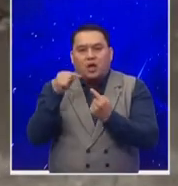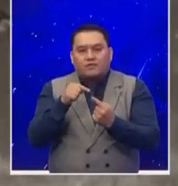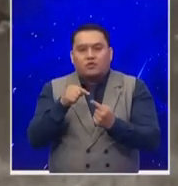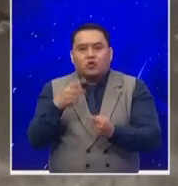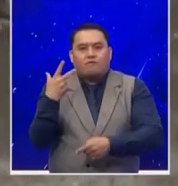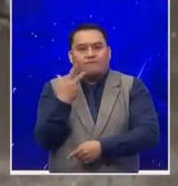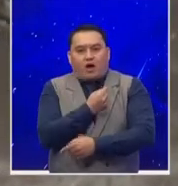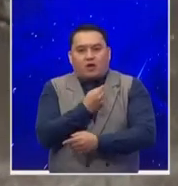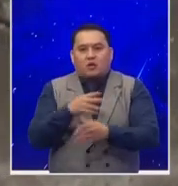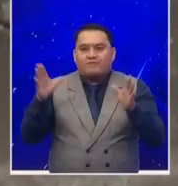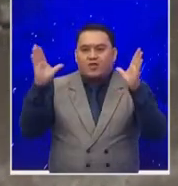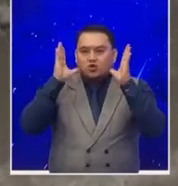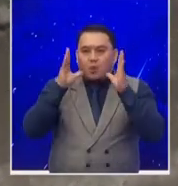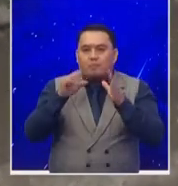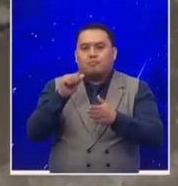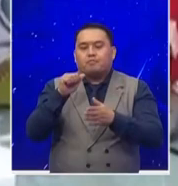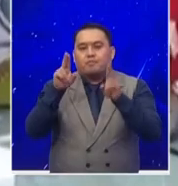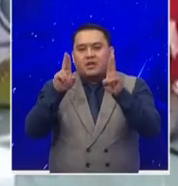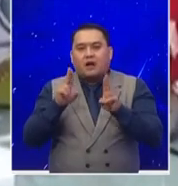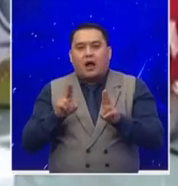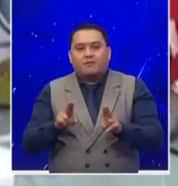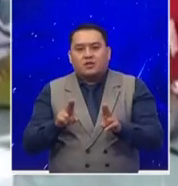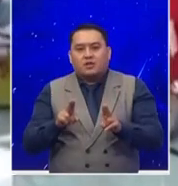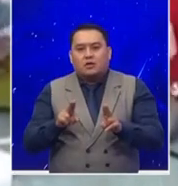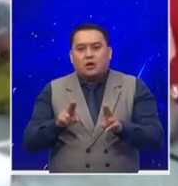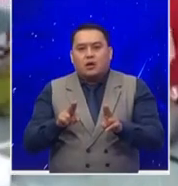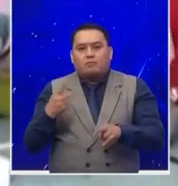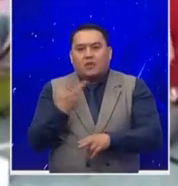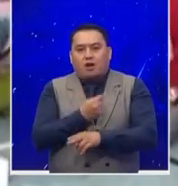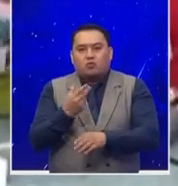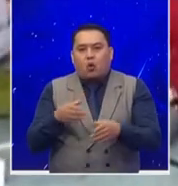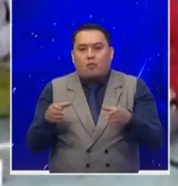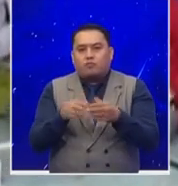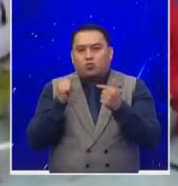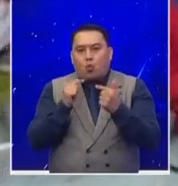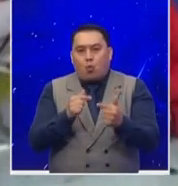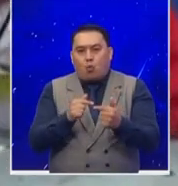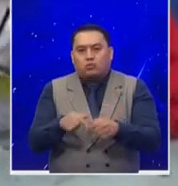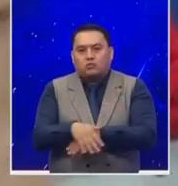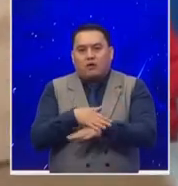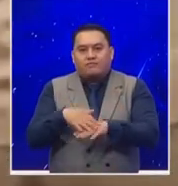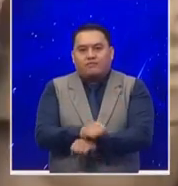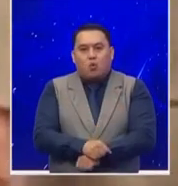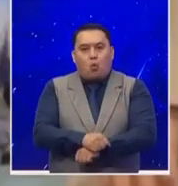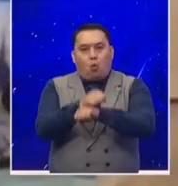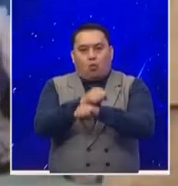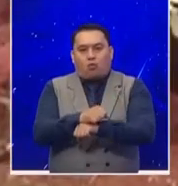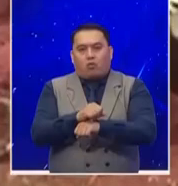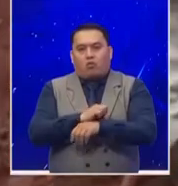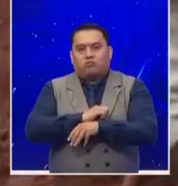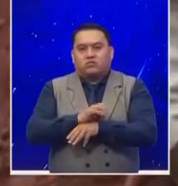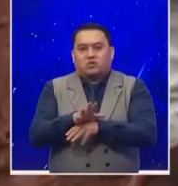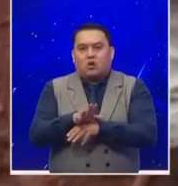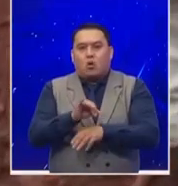том, соответствуют ли вакцины исламским принципам, чуть не сорвали прививочную кампанию против бушевавшей тогда в стране эпидемии кори